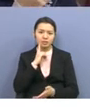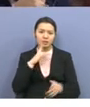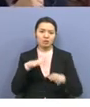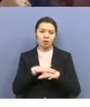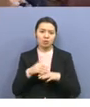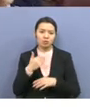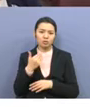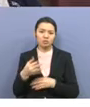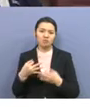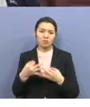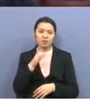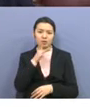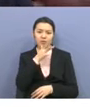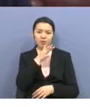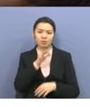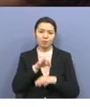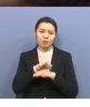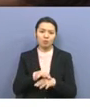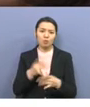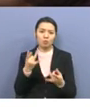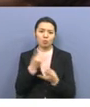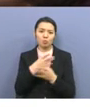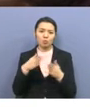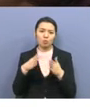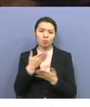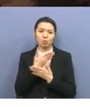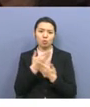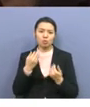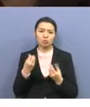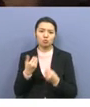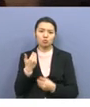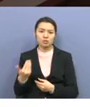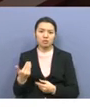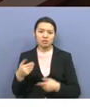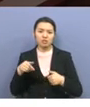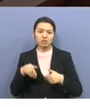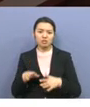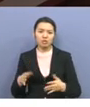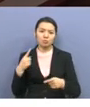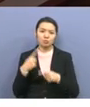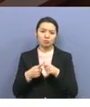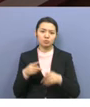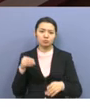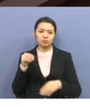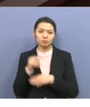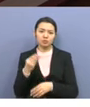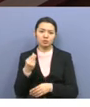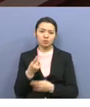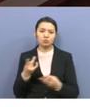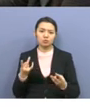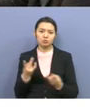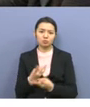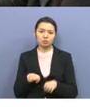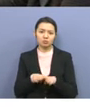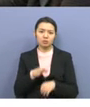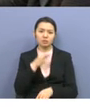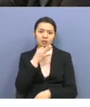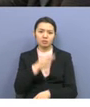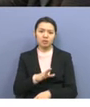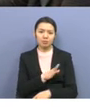халықтың бос уақытын өткізуге арналған мәдениет үйі жоқ. Және оларды шешу үшін қосымша қаражат бөлу қажет екендігі атап